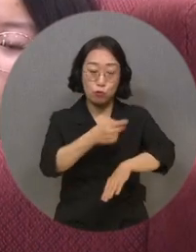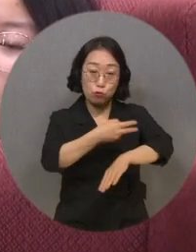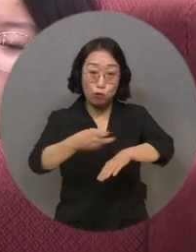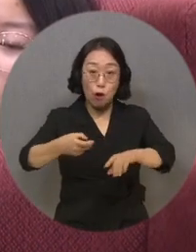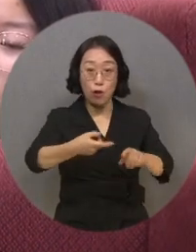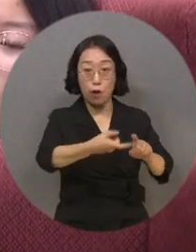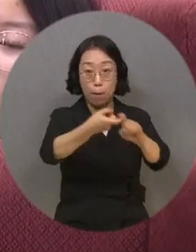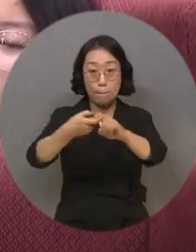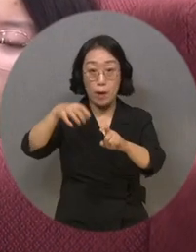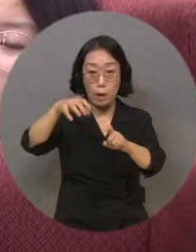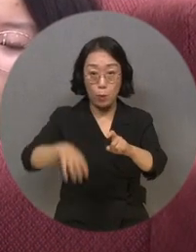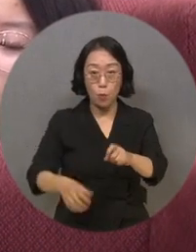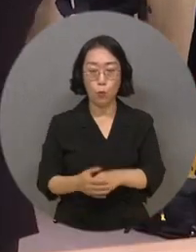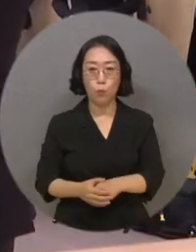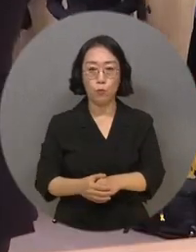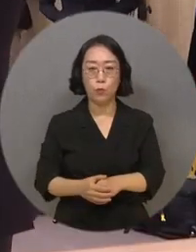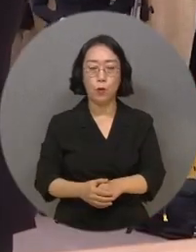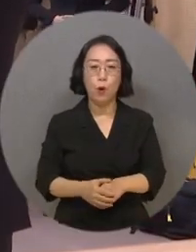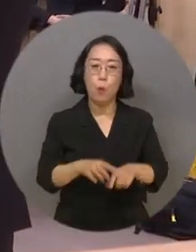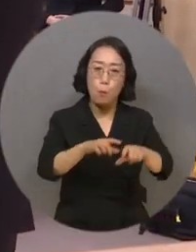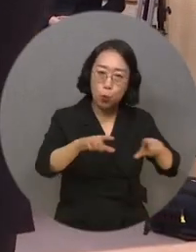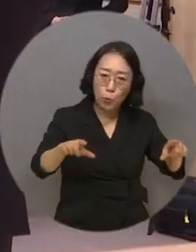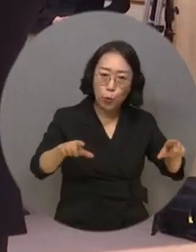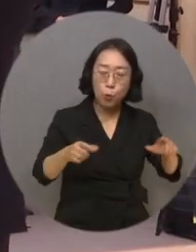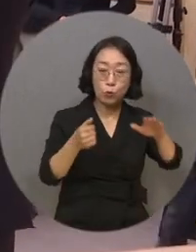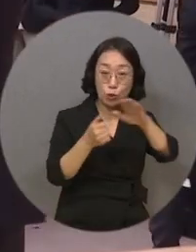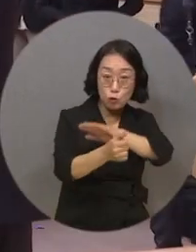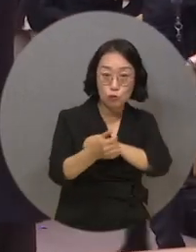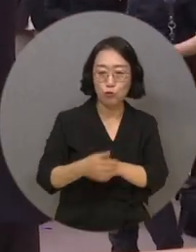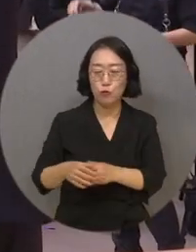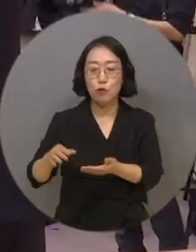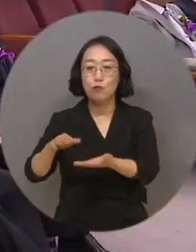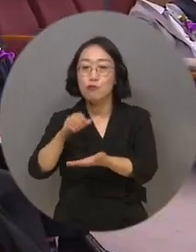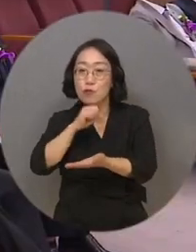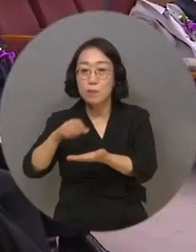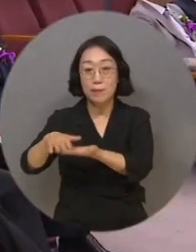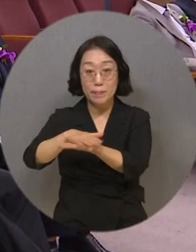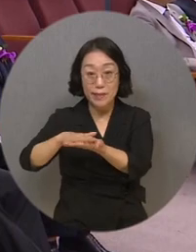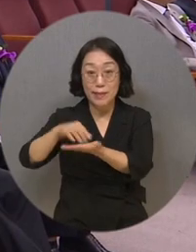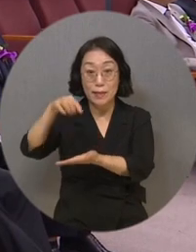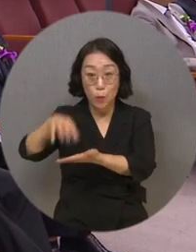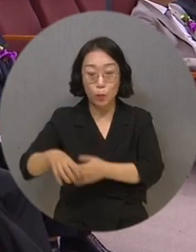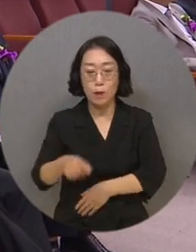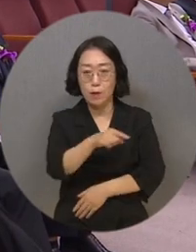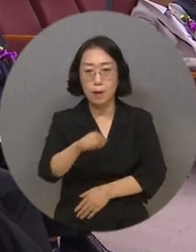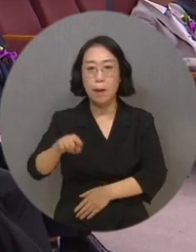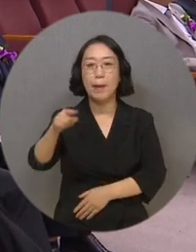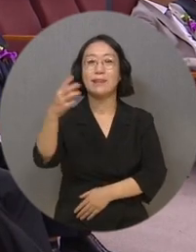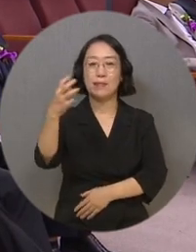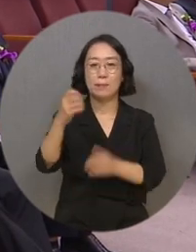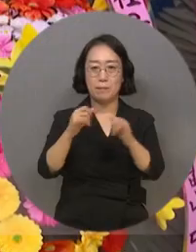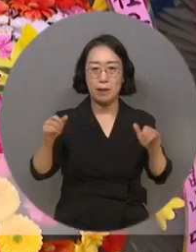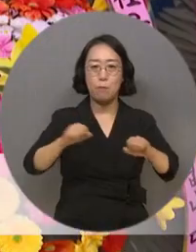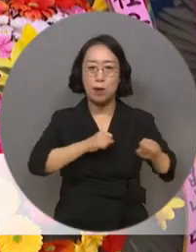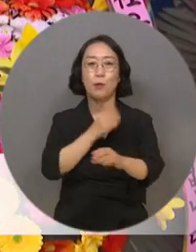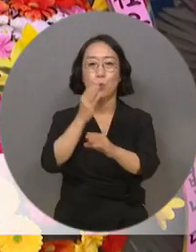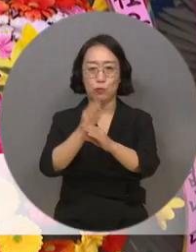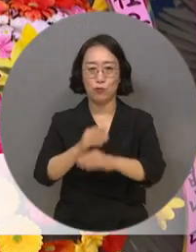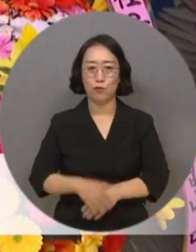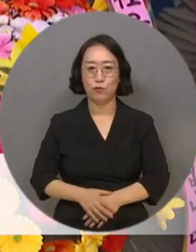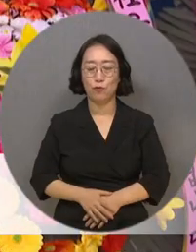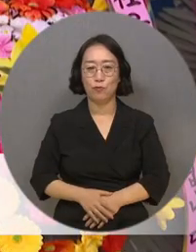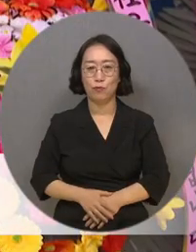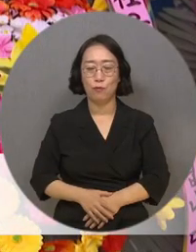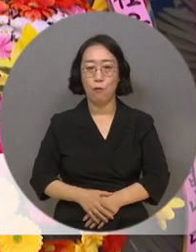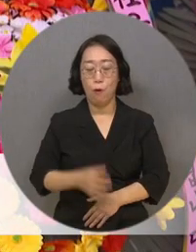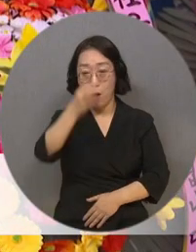대전장애인수영연맹은 전문체육인과 생활체육인을 포함하여 130여 명의 선수들이 활동하고 있습니다. 재능 있는